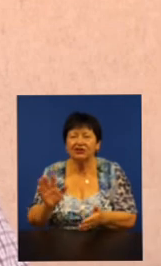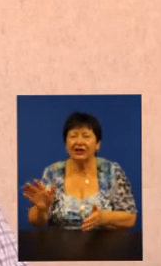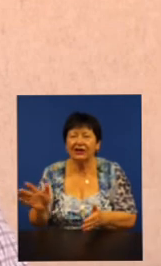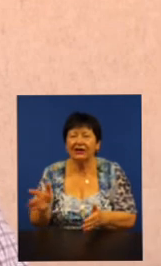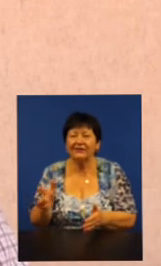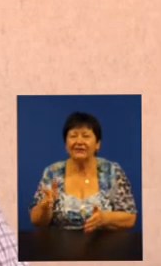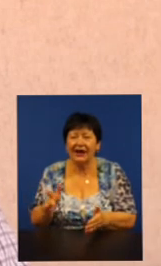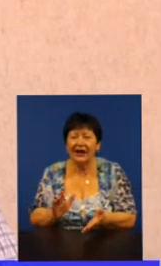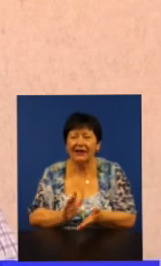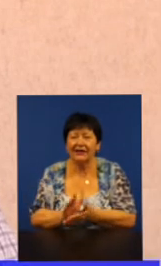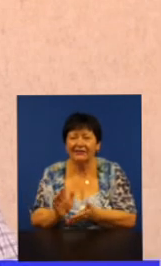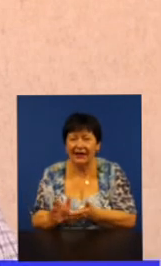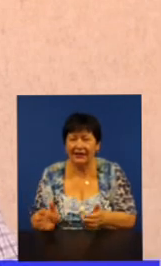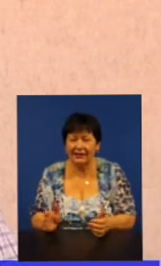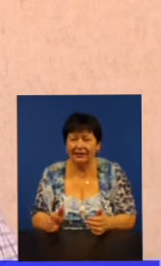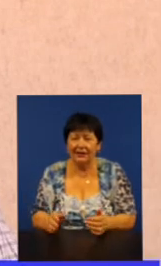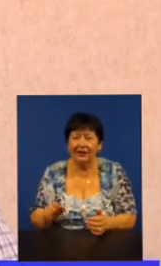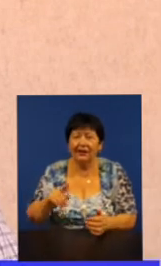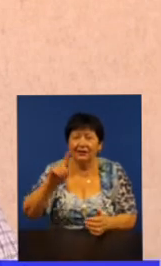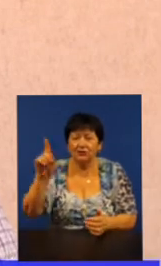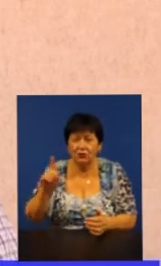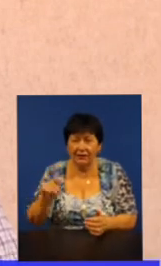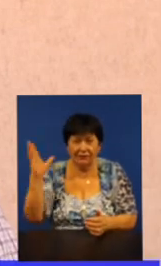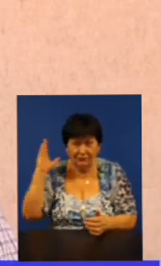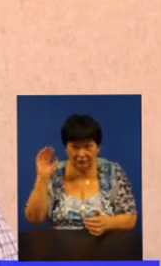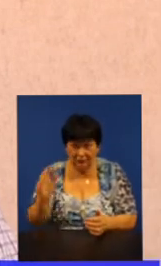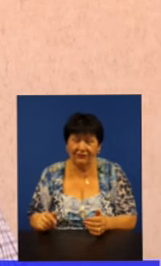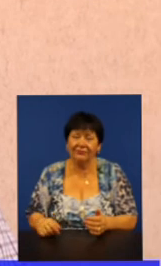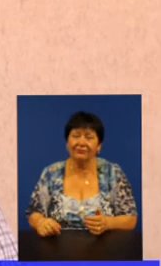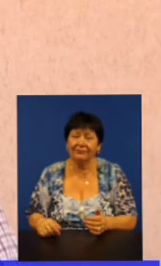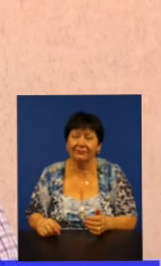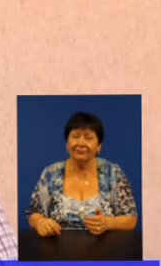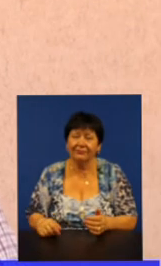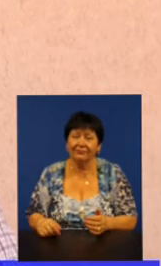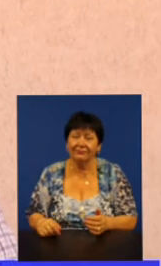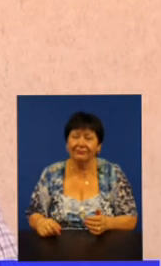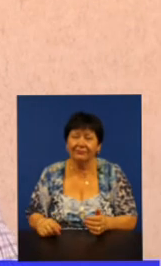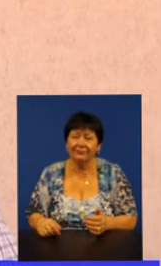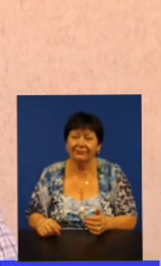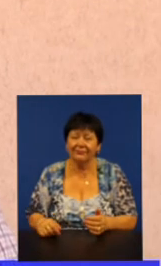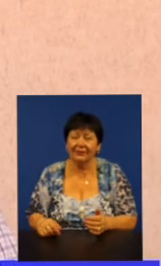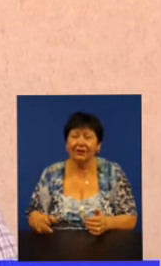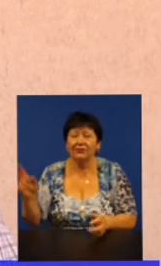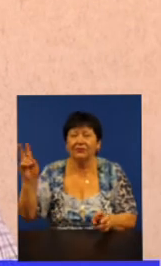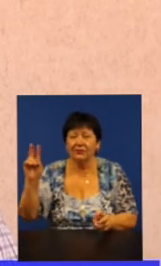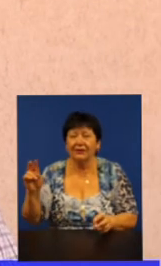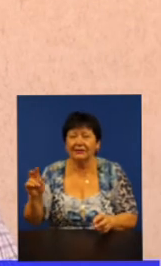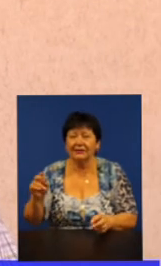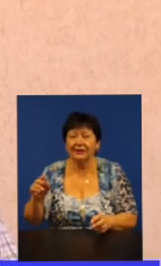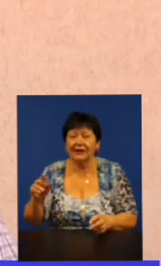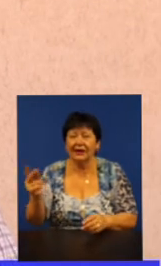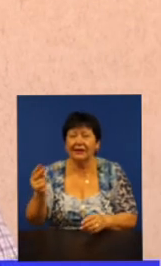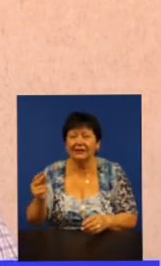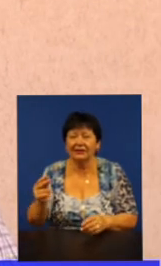la 5 ziare. Este vorba de Zorile Moldovei. După aceea am fost numit redactor șef la